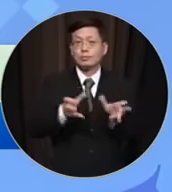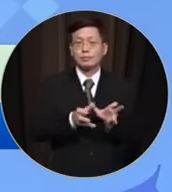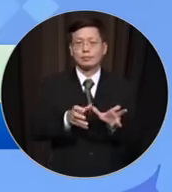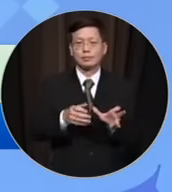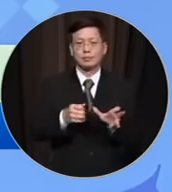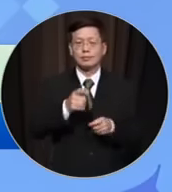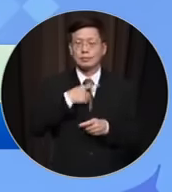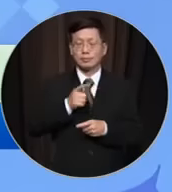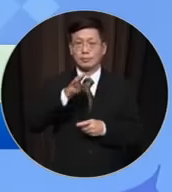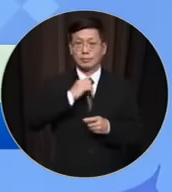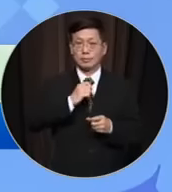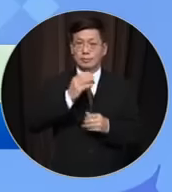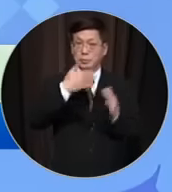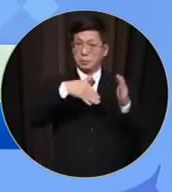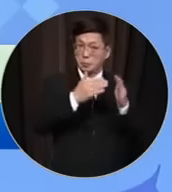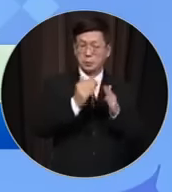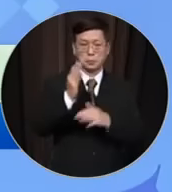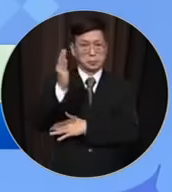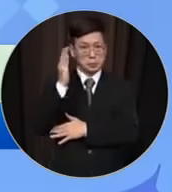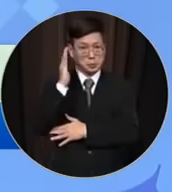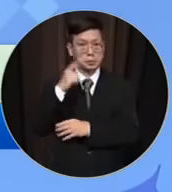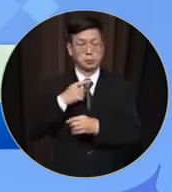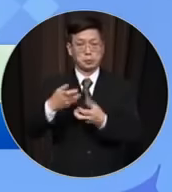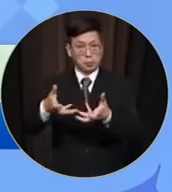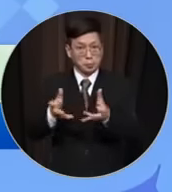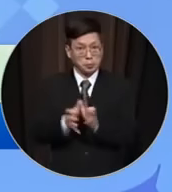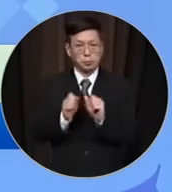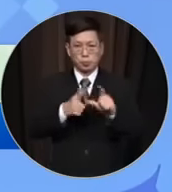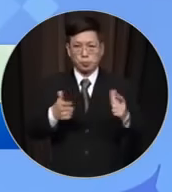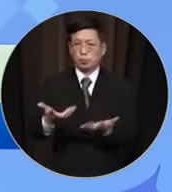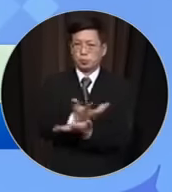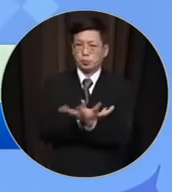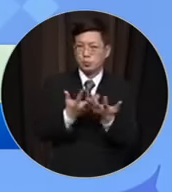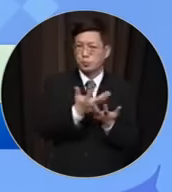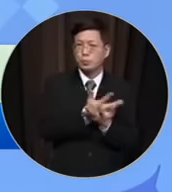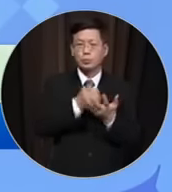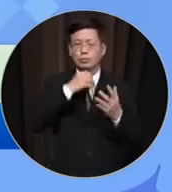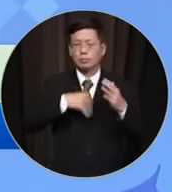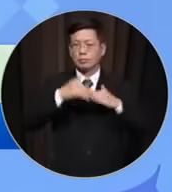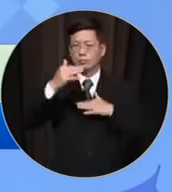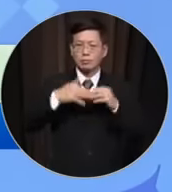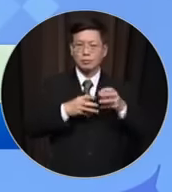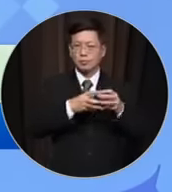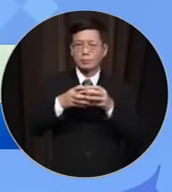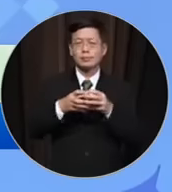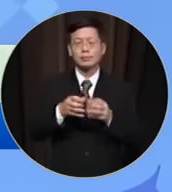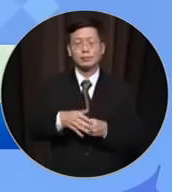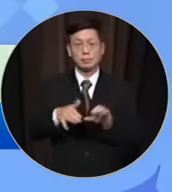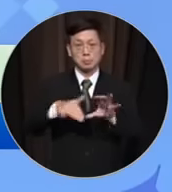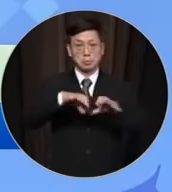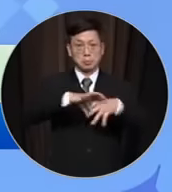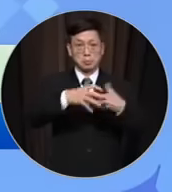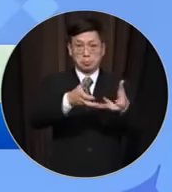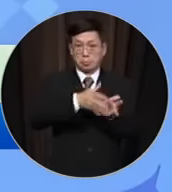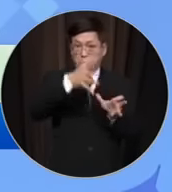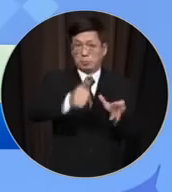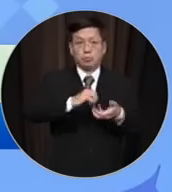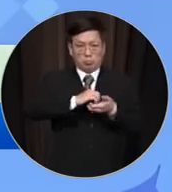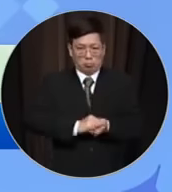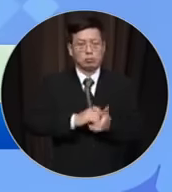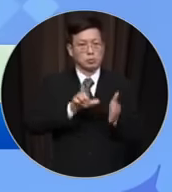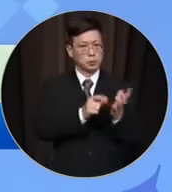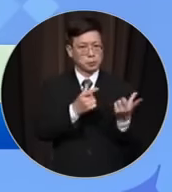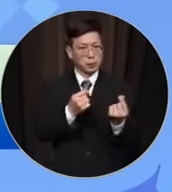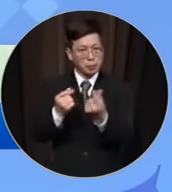与产官学各界充分沟通与密切的合作，文化部长必须定期跟